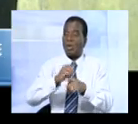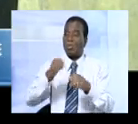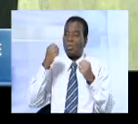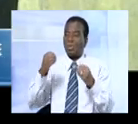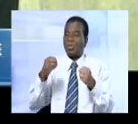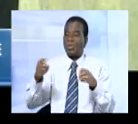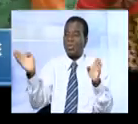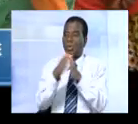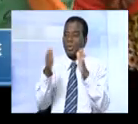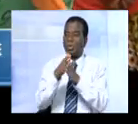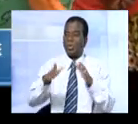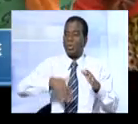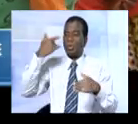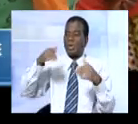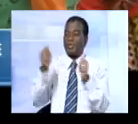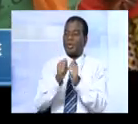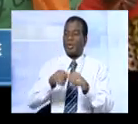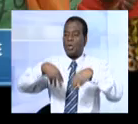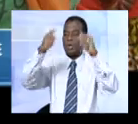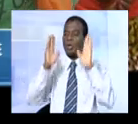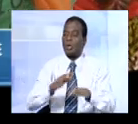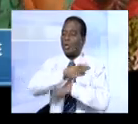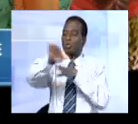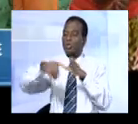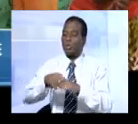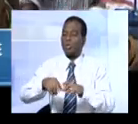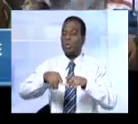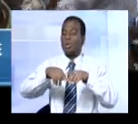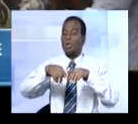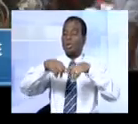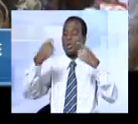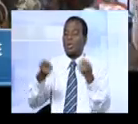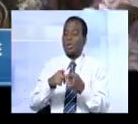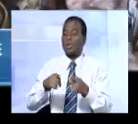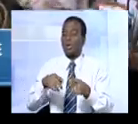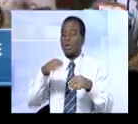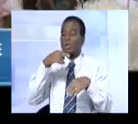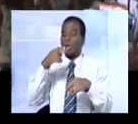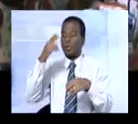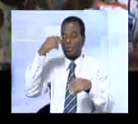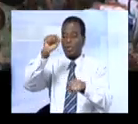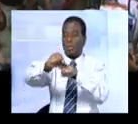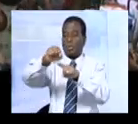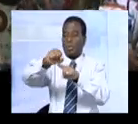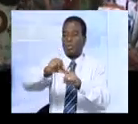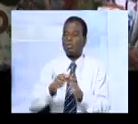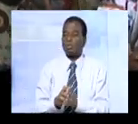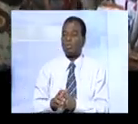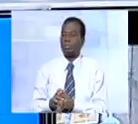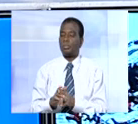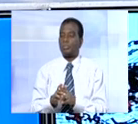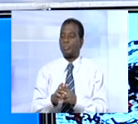de sensibilisation avec les commerçants et toutes les forces vives de la commune ont eu lieu sur le sujet.